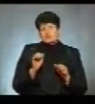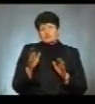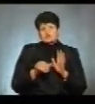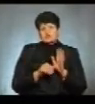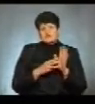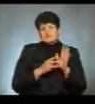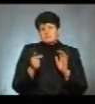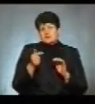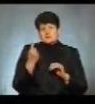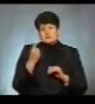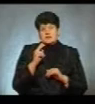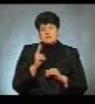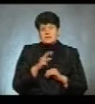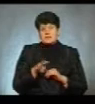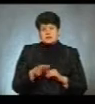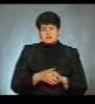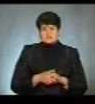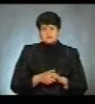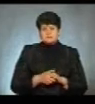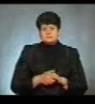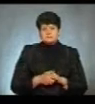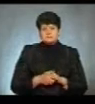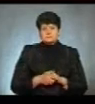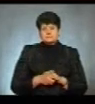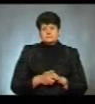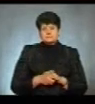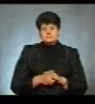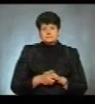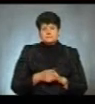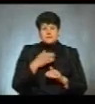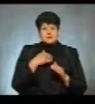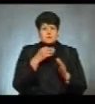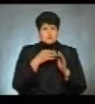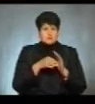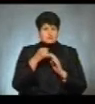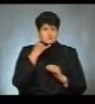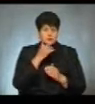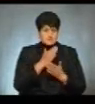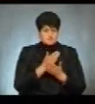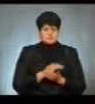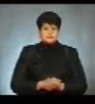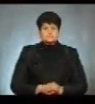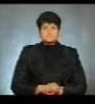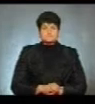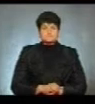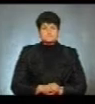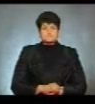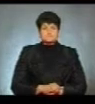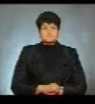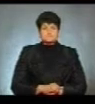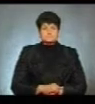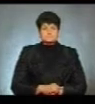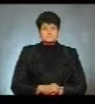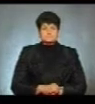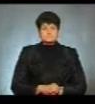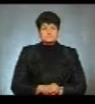гривень за метр квадратний в цьому плані. Мені підказують, що на цій телефонний дзвіночок, можемо його зараз прийняти. Кажу вам доброго вечора.